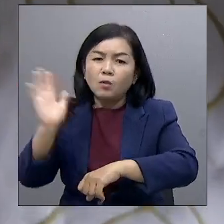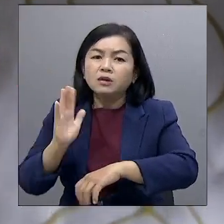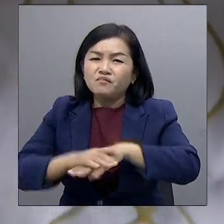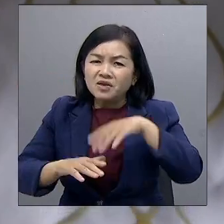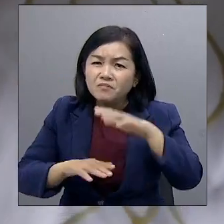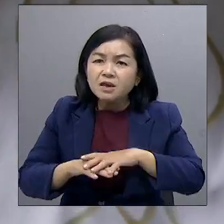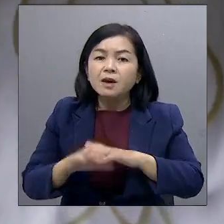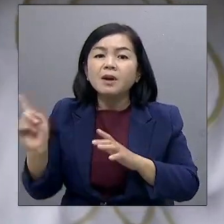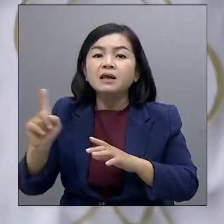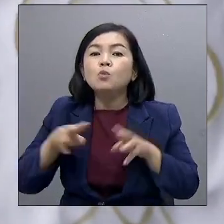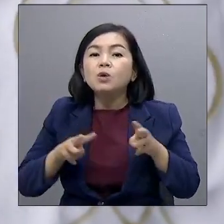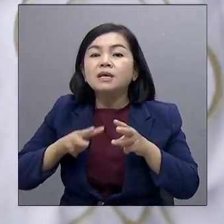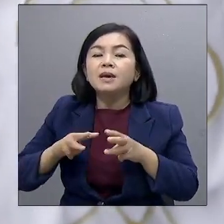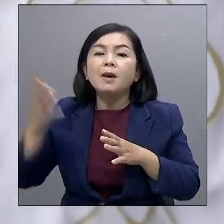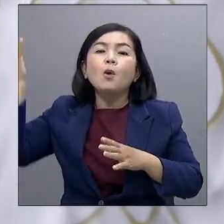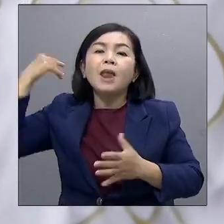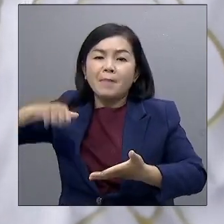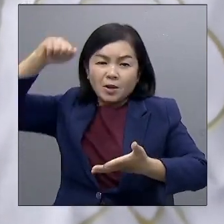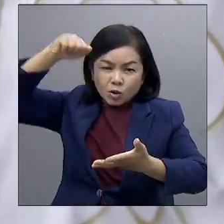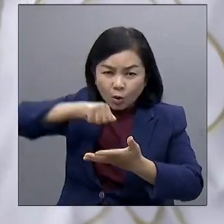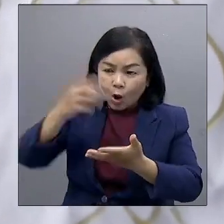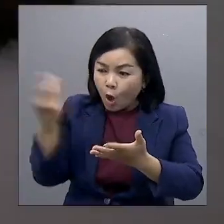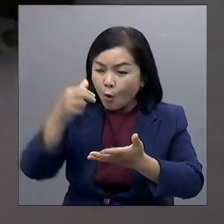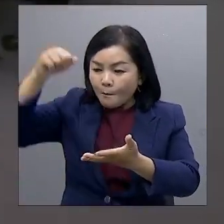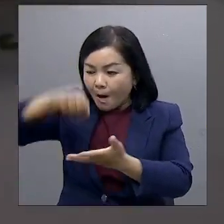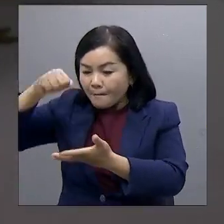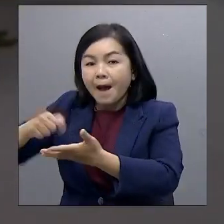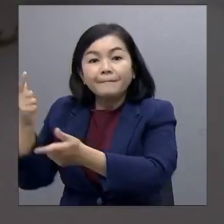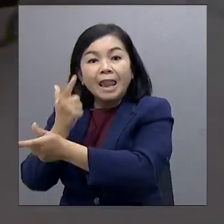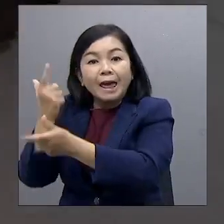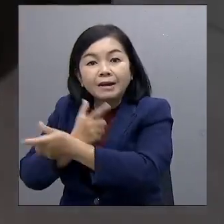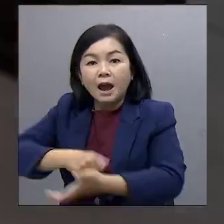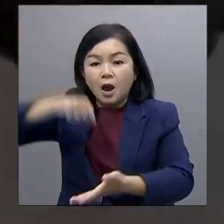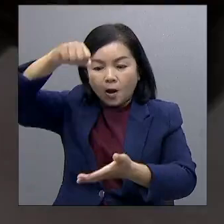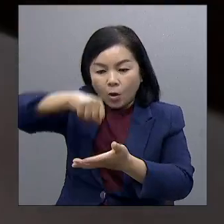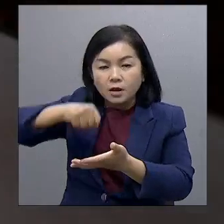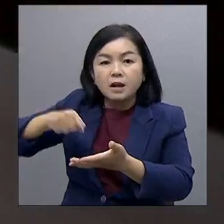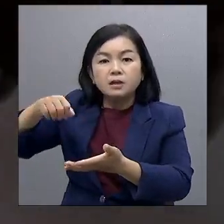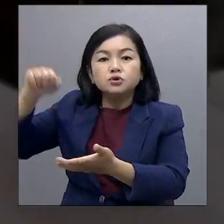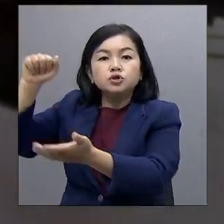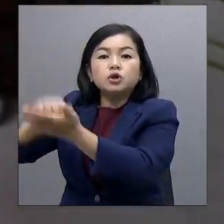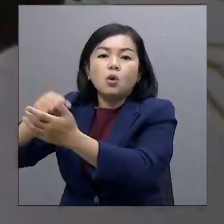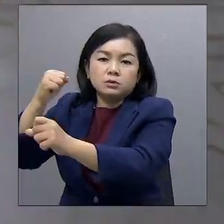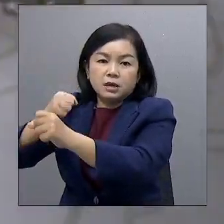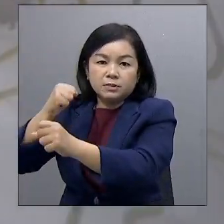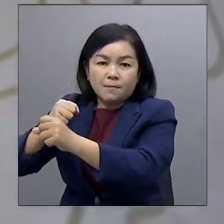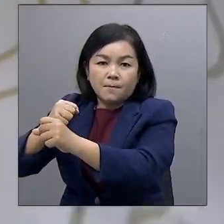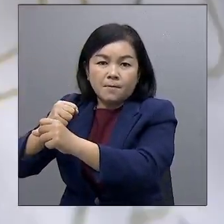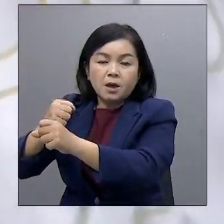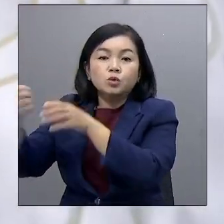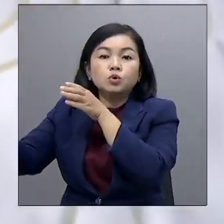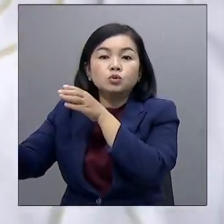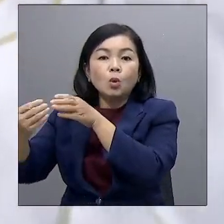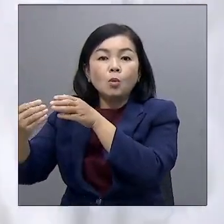ต้องอาศัยแป้นพิมพ์โบราณซึ่งเป็นแป้นพิมพ์โลหะซึ่งเราจะต้องสั่งทำแป้นพิมพ์ตัวนี้กับ